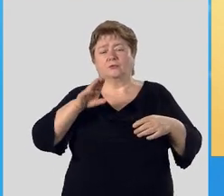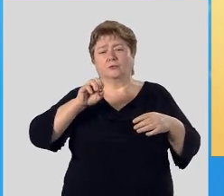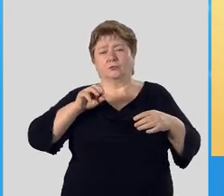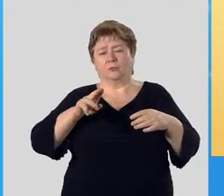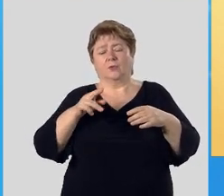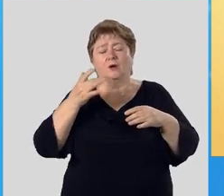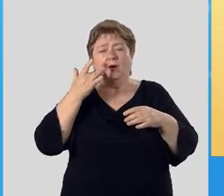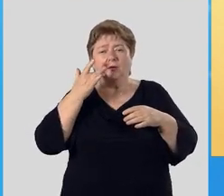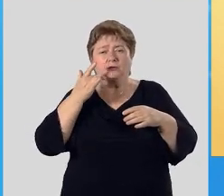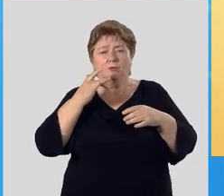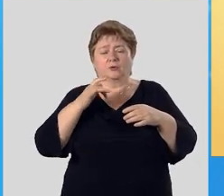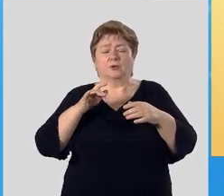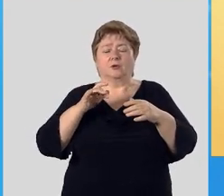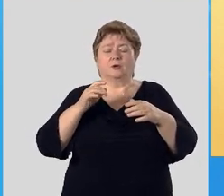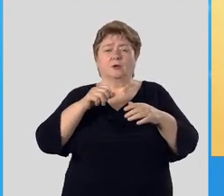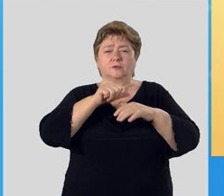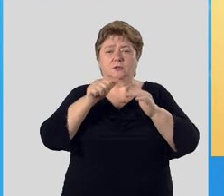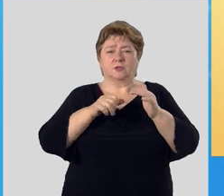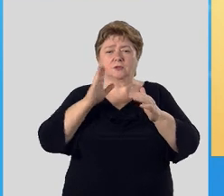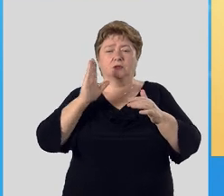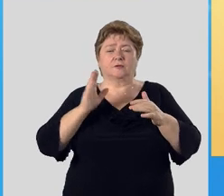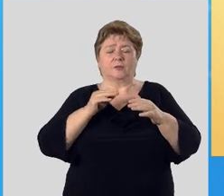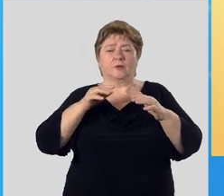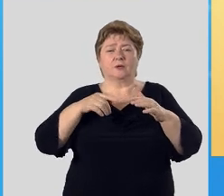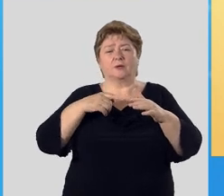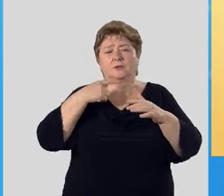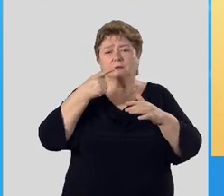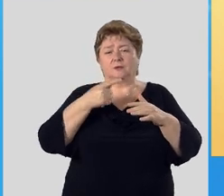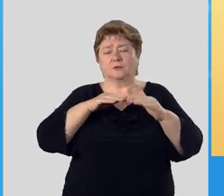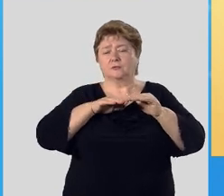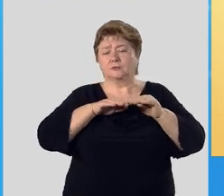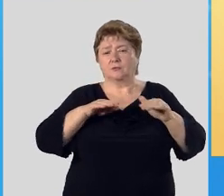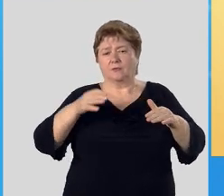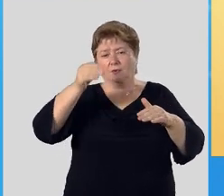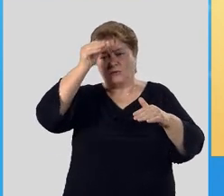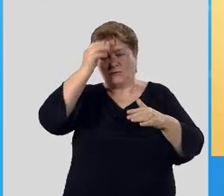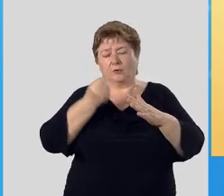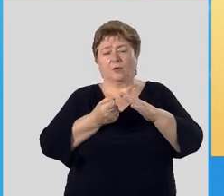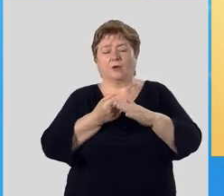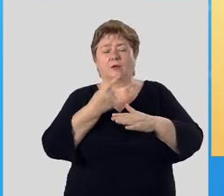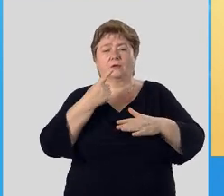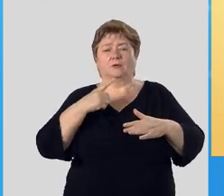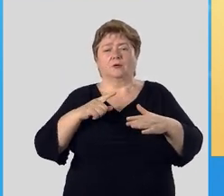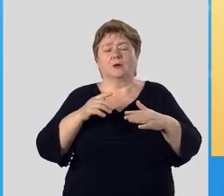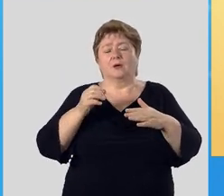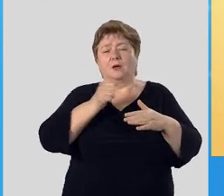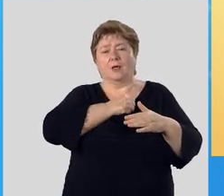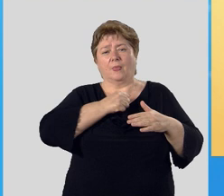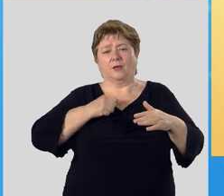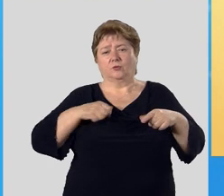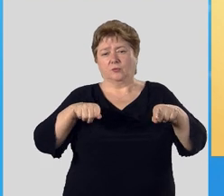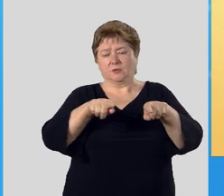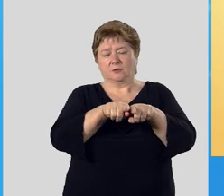в начале 16 века заложивший основу новой науки сравнительной анатомии